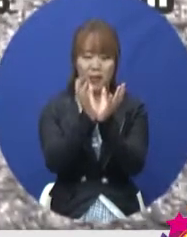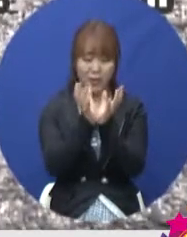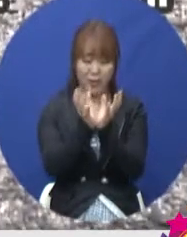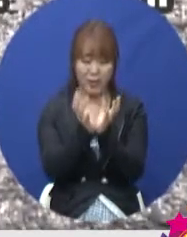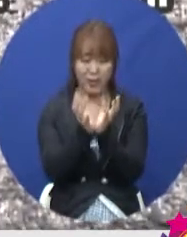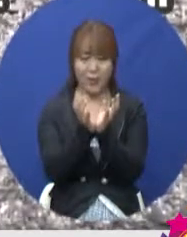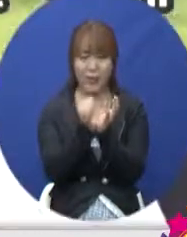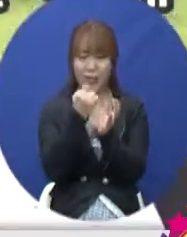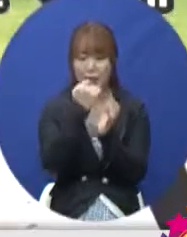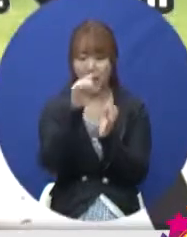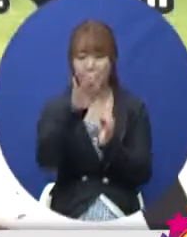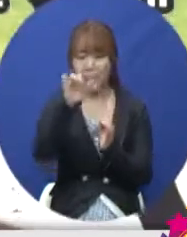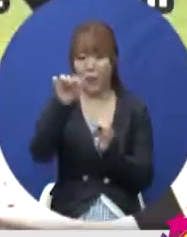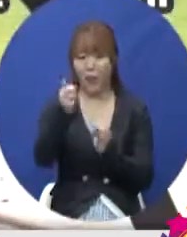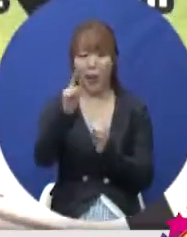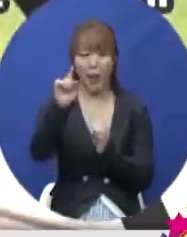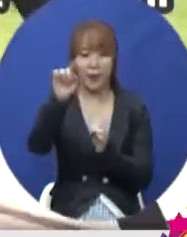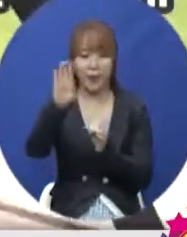활짝